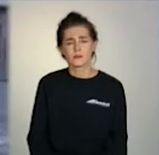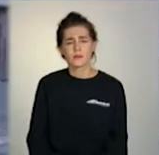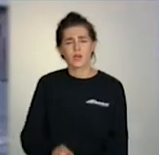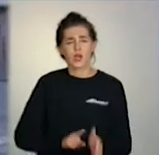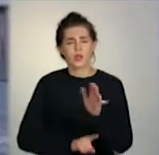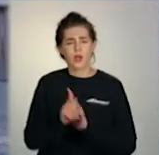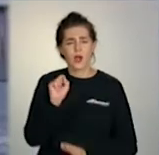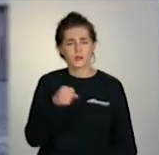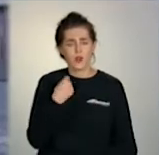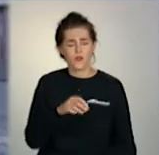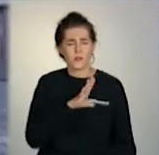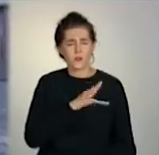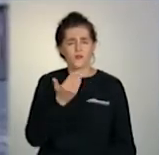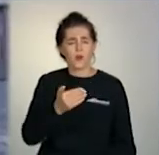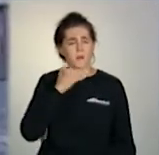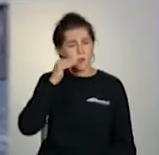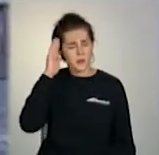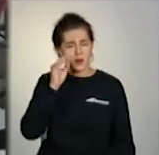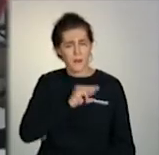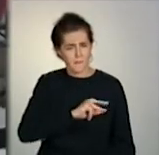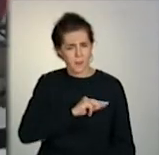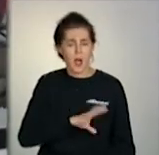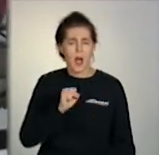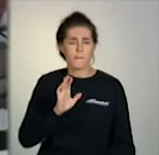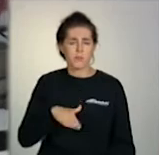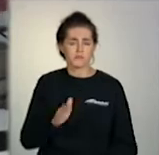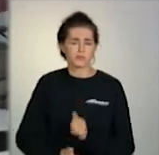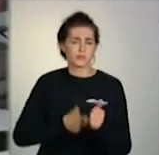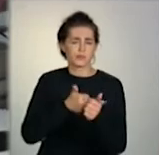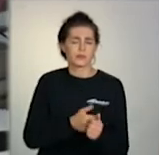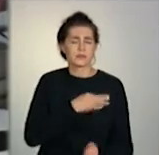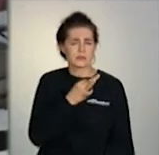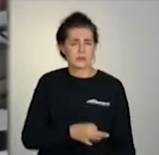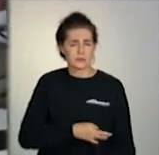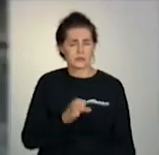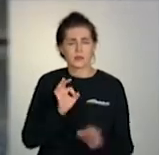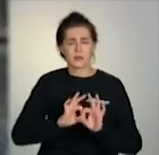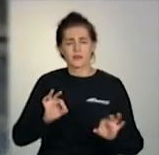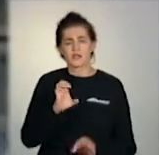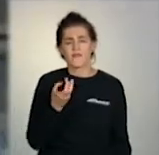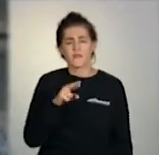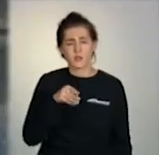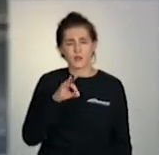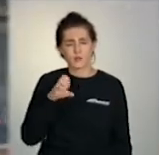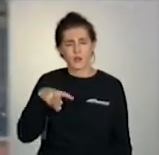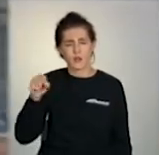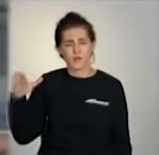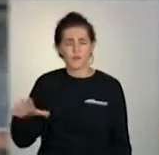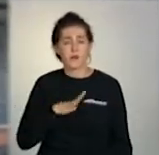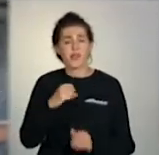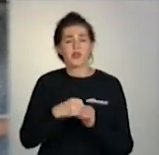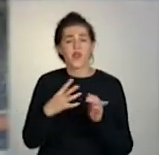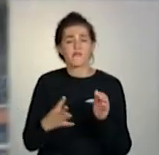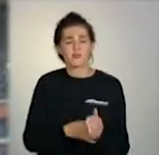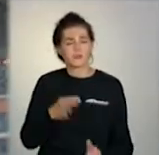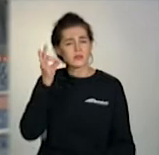Спочатку на Заусталі працював його батько, а потім сюди прийшов і сам Святослав. Згадує, тоді йому щойно виповнилося